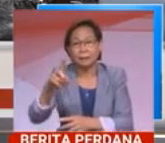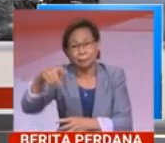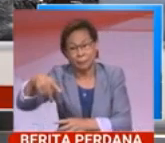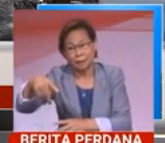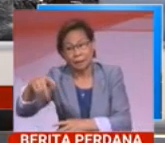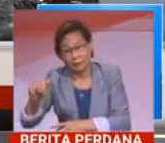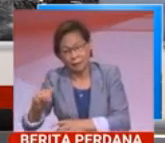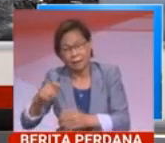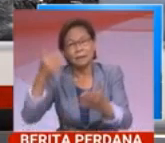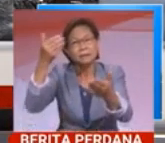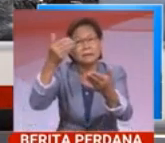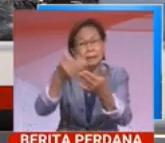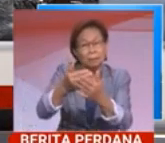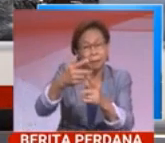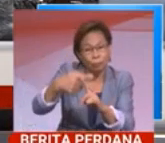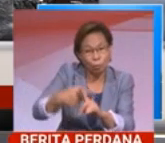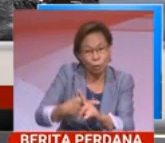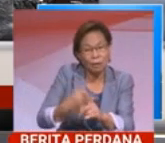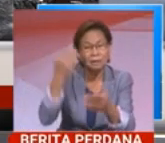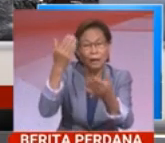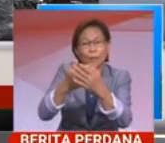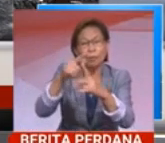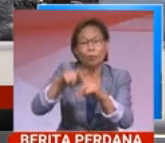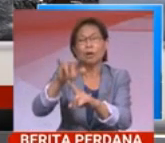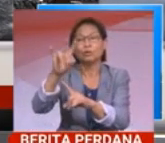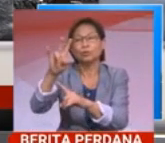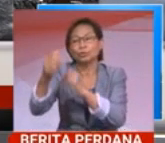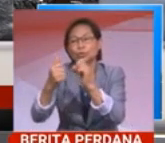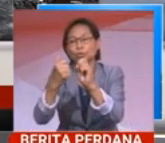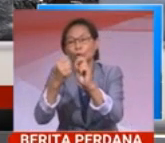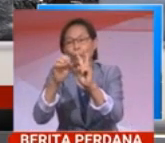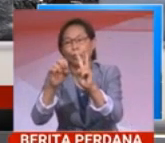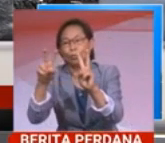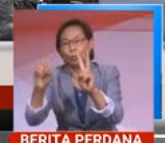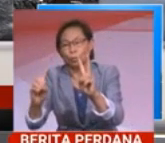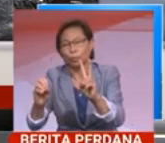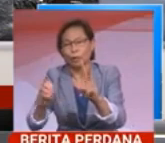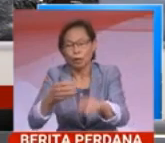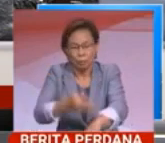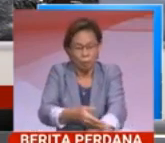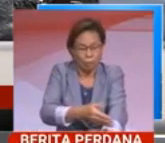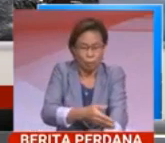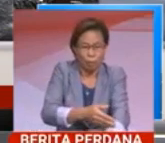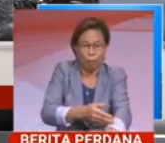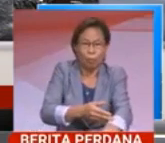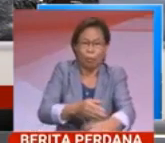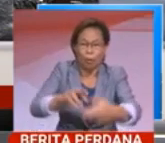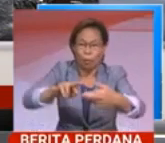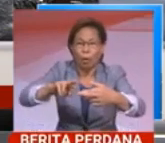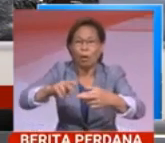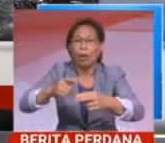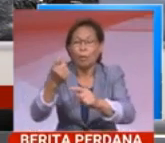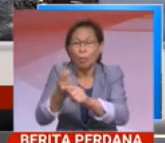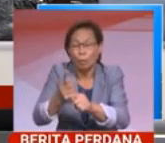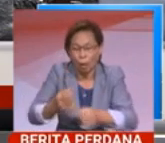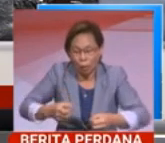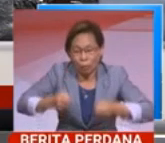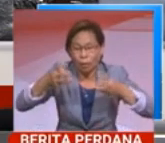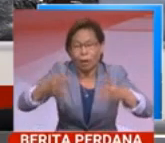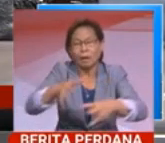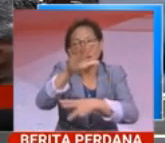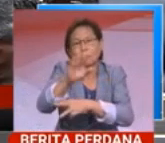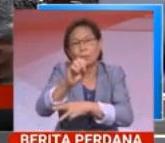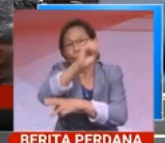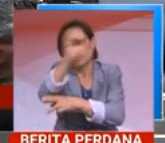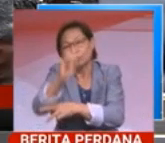sehingga bulan sehingga bulan julai 2020 state kemajuan tik ini adalah 50-200 bagi